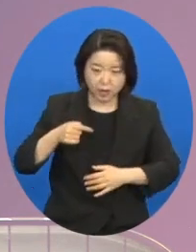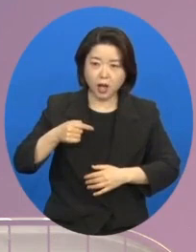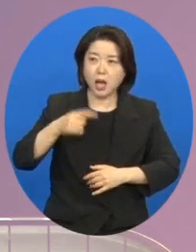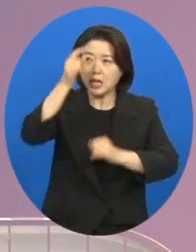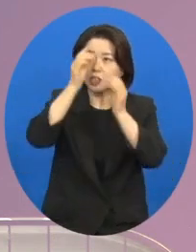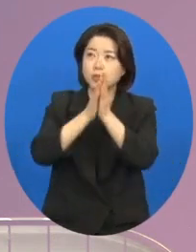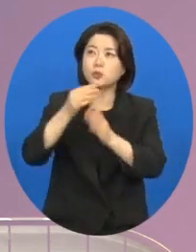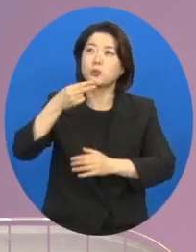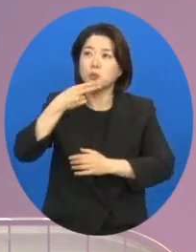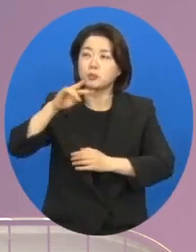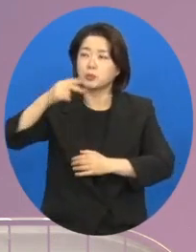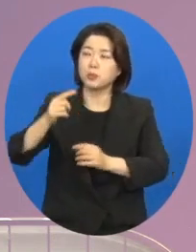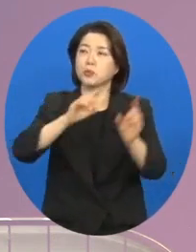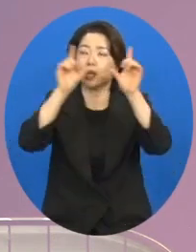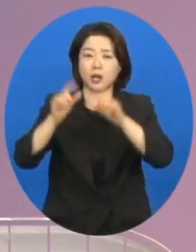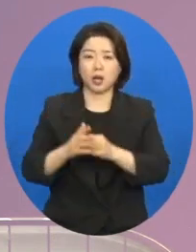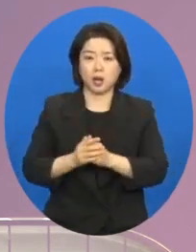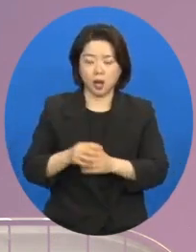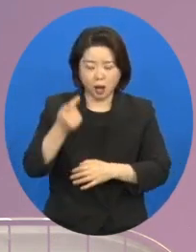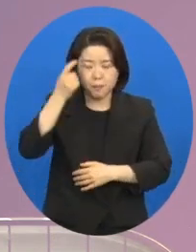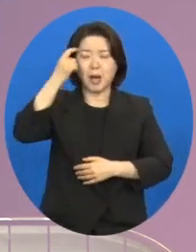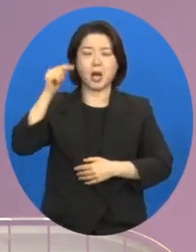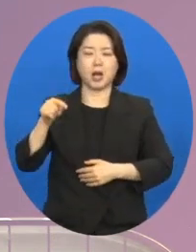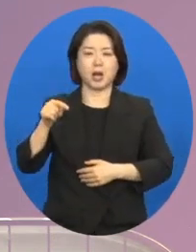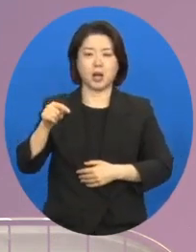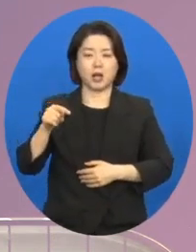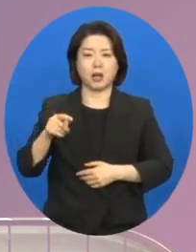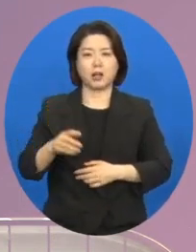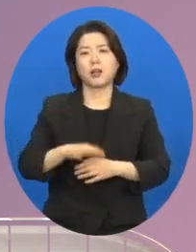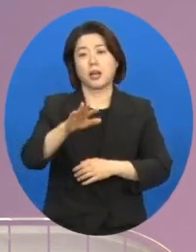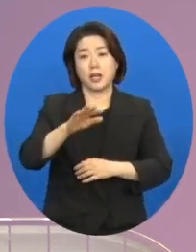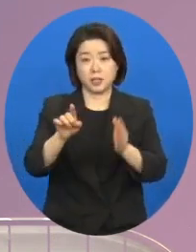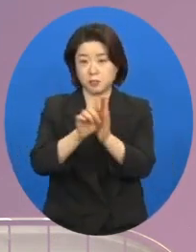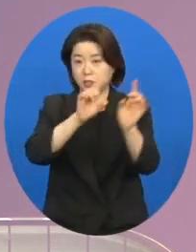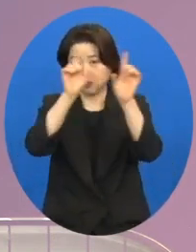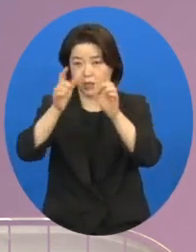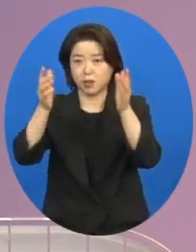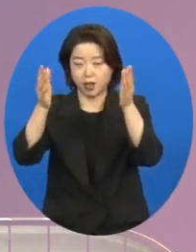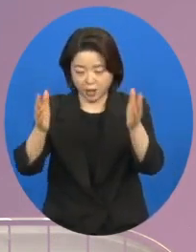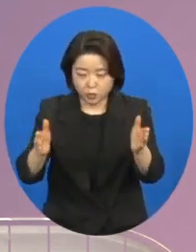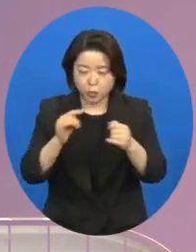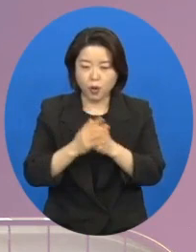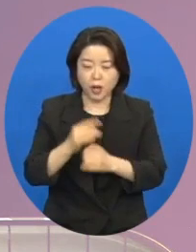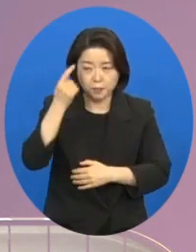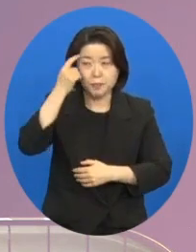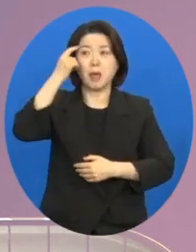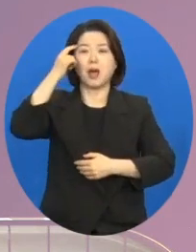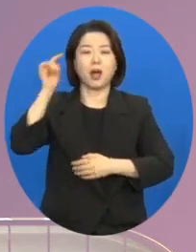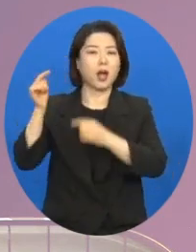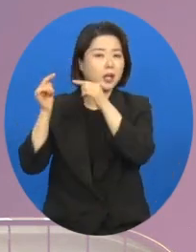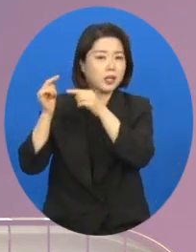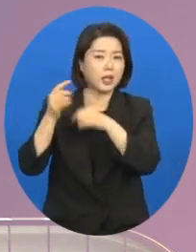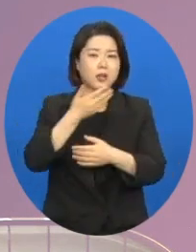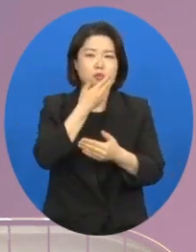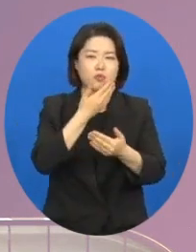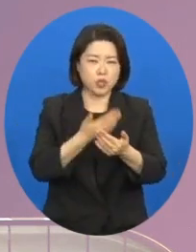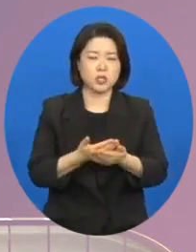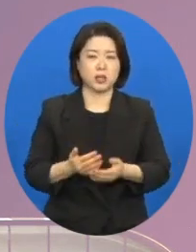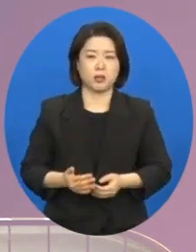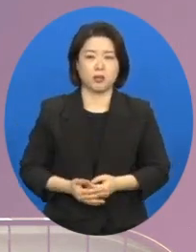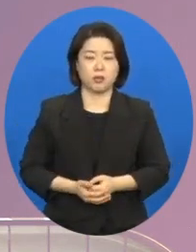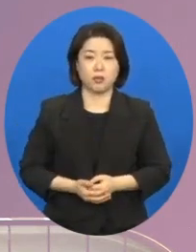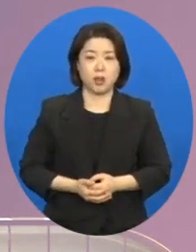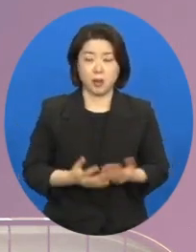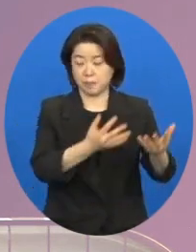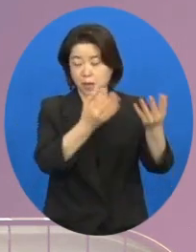때 알아차리는 것이 얼마나 귀한 건지 몰라요. 왜냐하면 수많은 사람들이 내가 지금 주님의